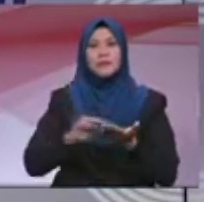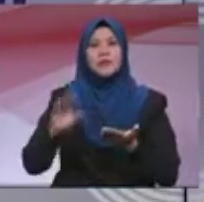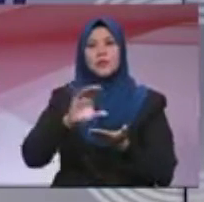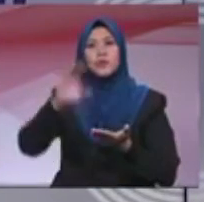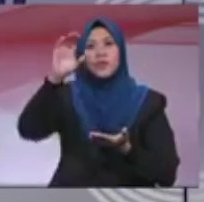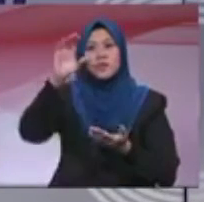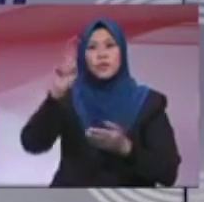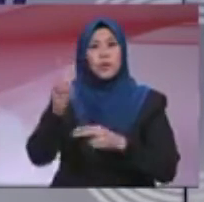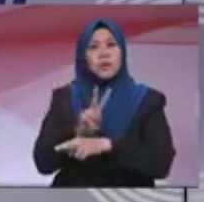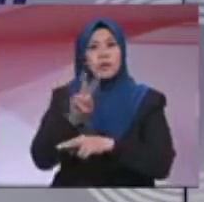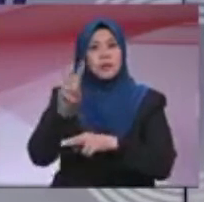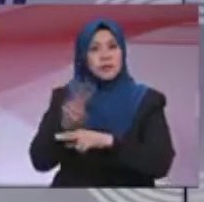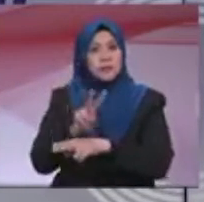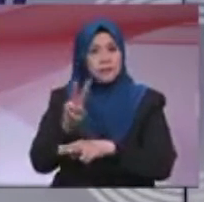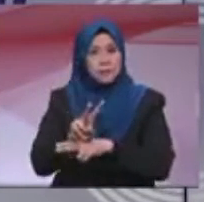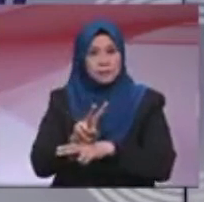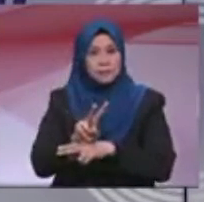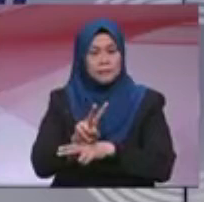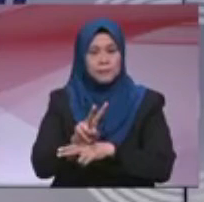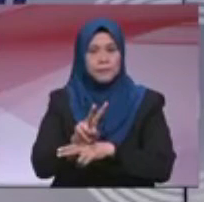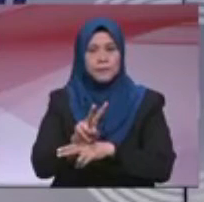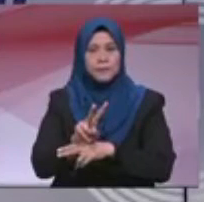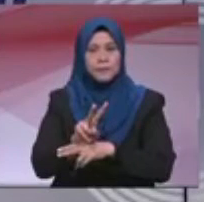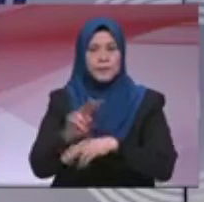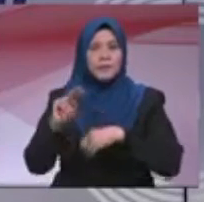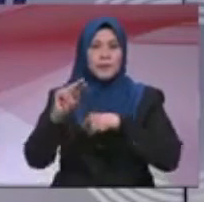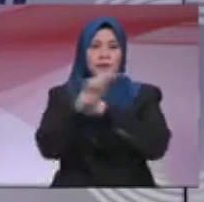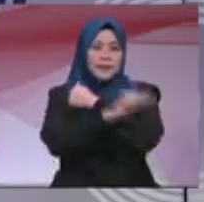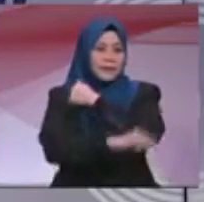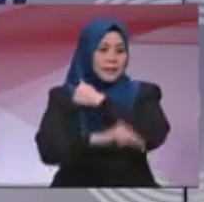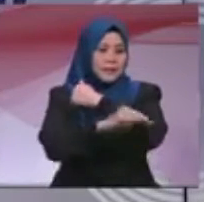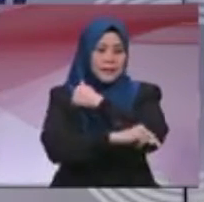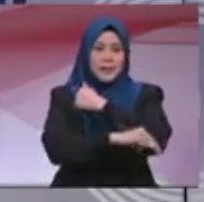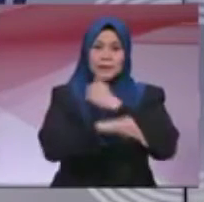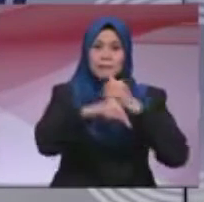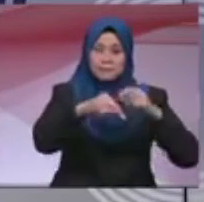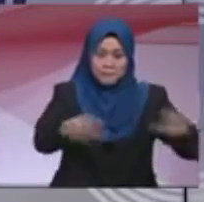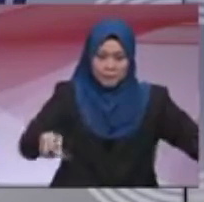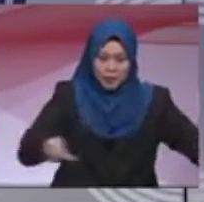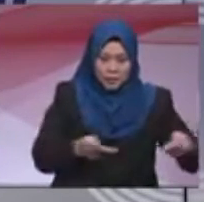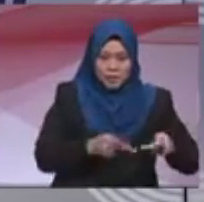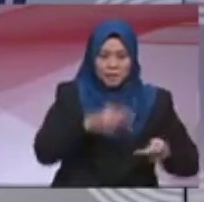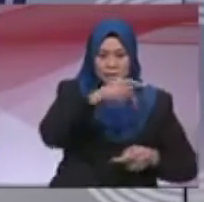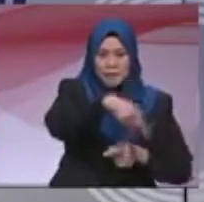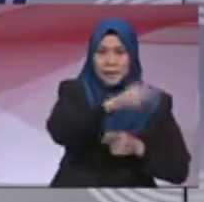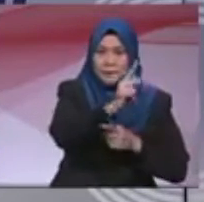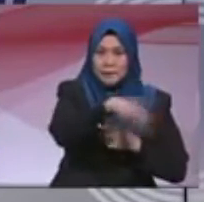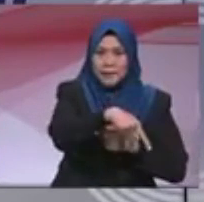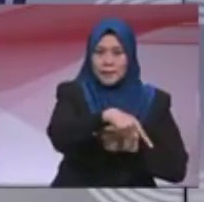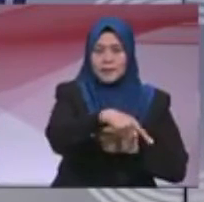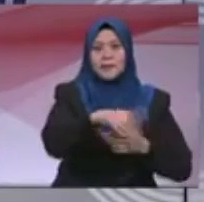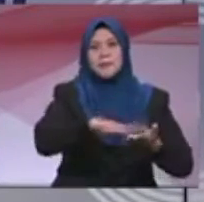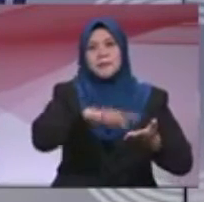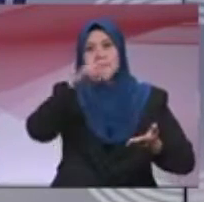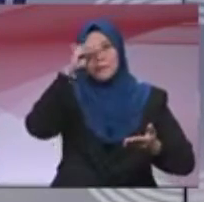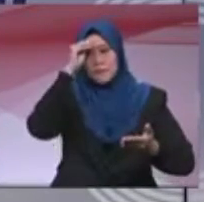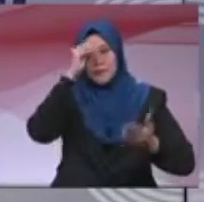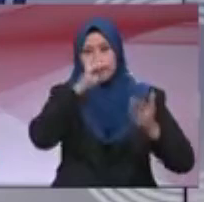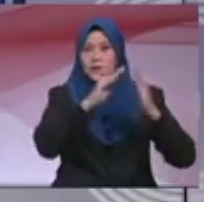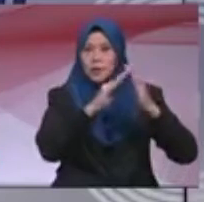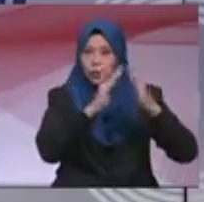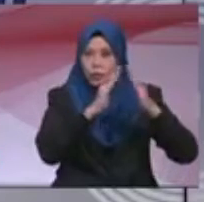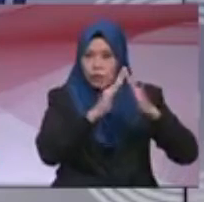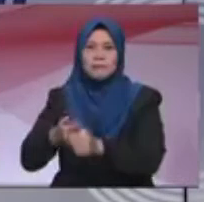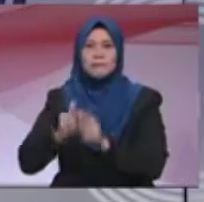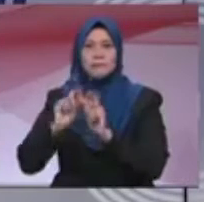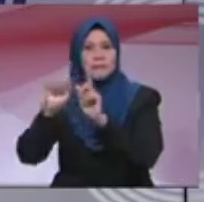Murid college vocational di negeri PKP akan melaksanakan pengajaran dan pembelajaran mengikuti kelas